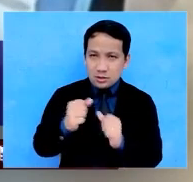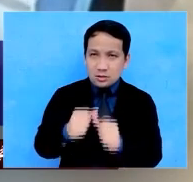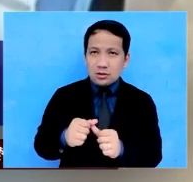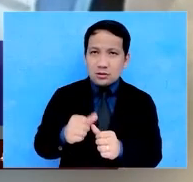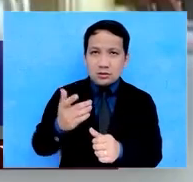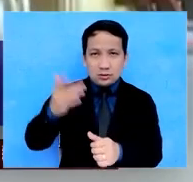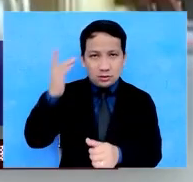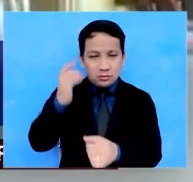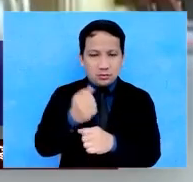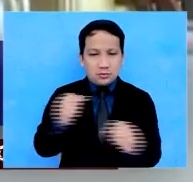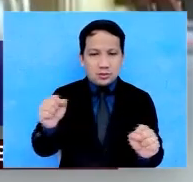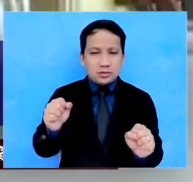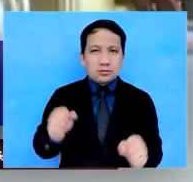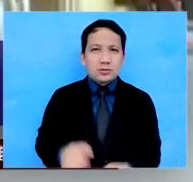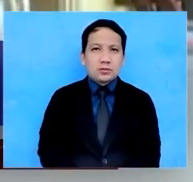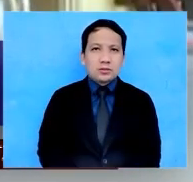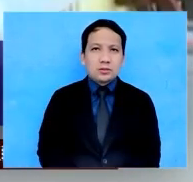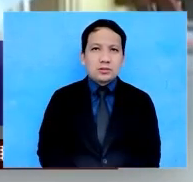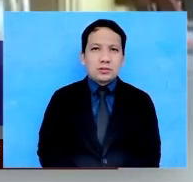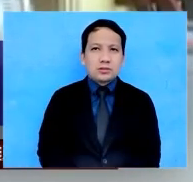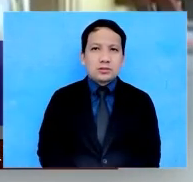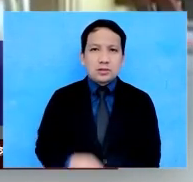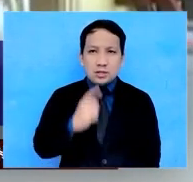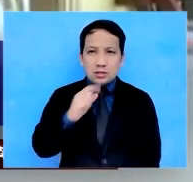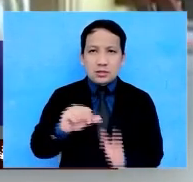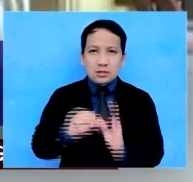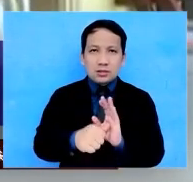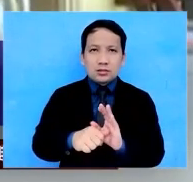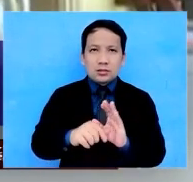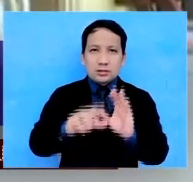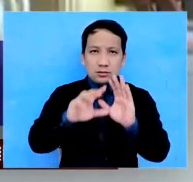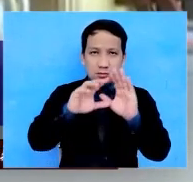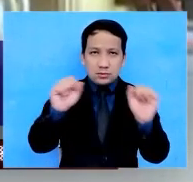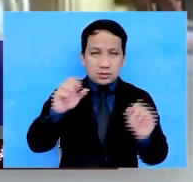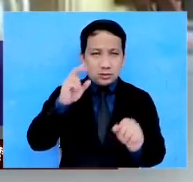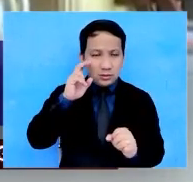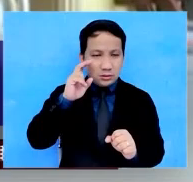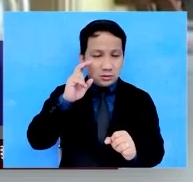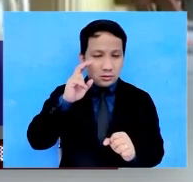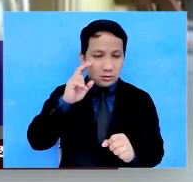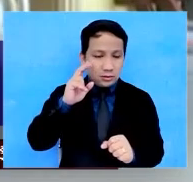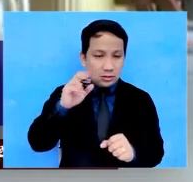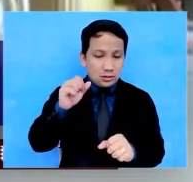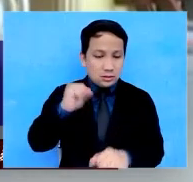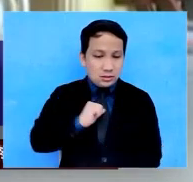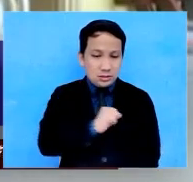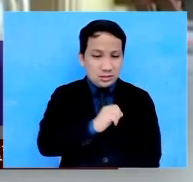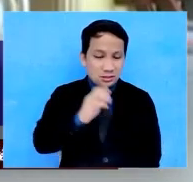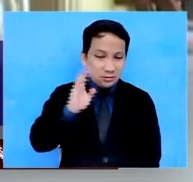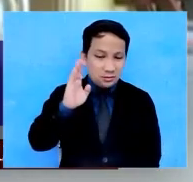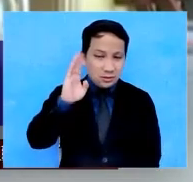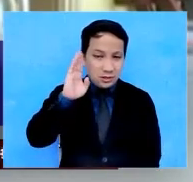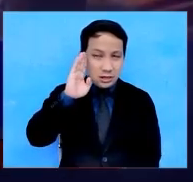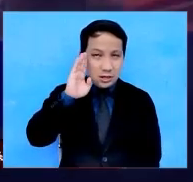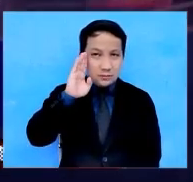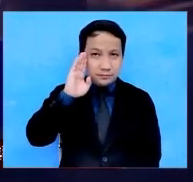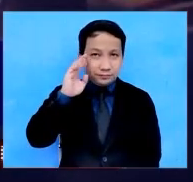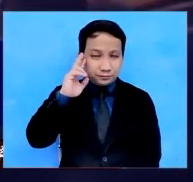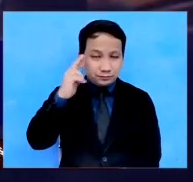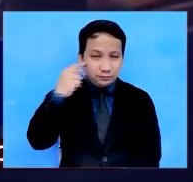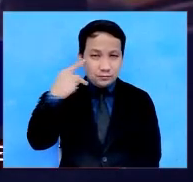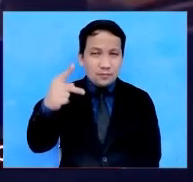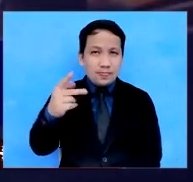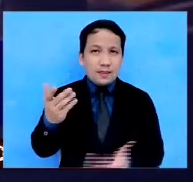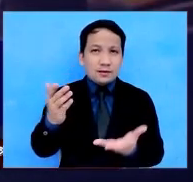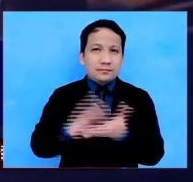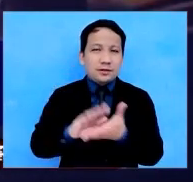security. Pero iginit ni Senator Padilla, mahal ang gagastusin kapag CONCON ang ginawa. Sa datos na ipinresenta ng